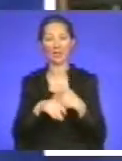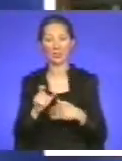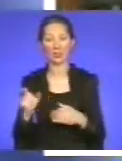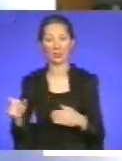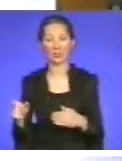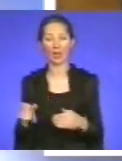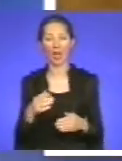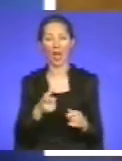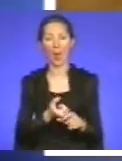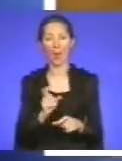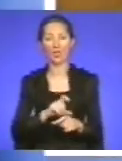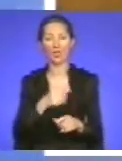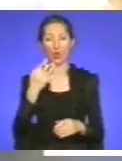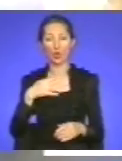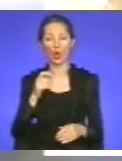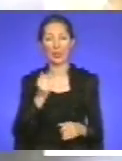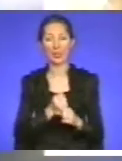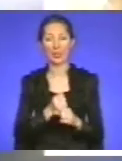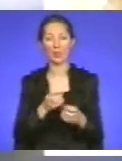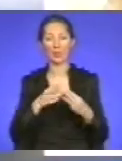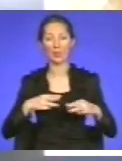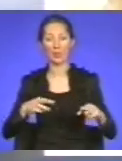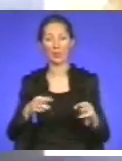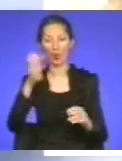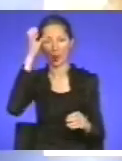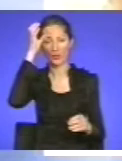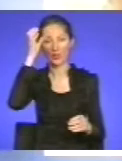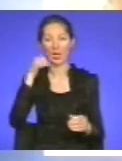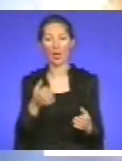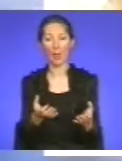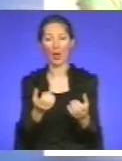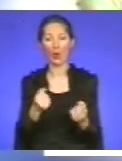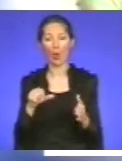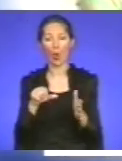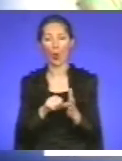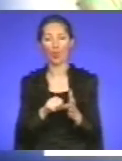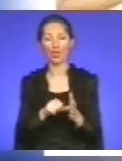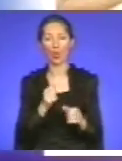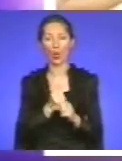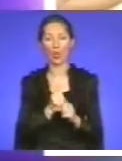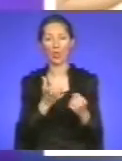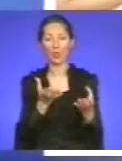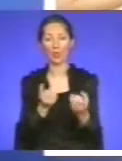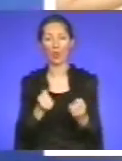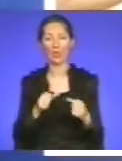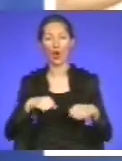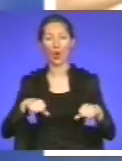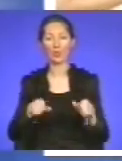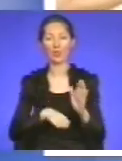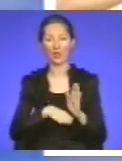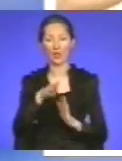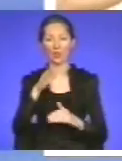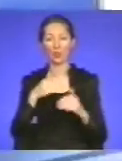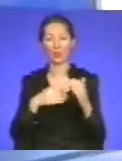Понад 40 працівників Департаменту освіти і науки обласної державної адміністрації беруть участь у роботі приймальних комісій вищих і професійно-технічних